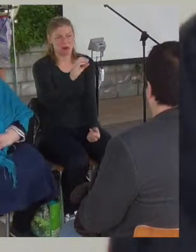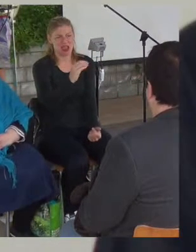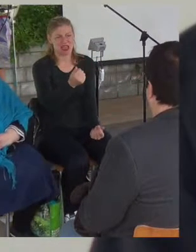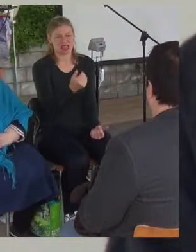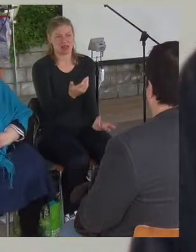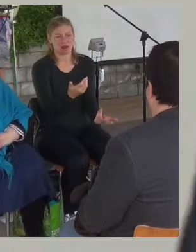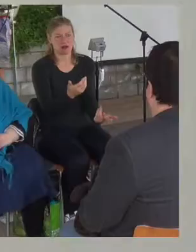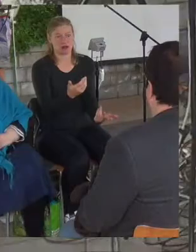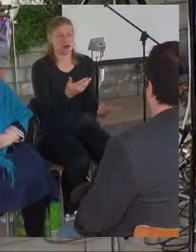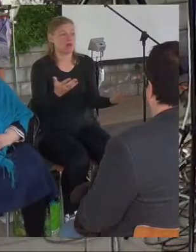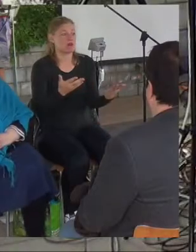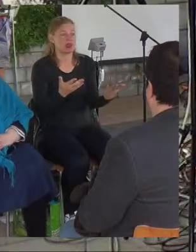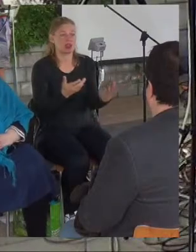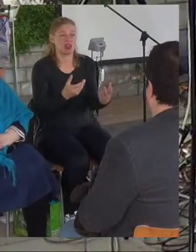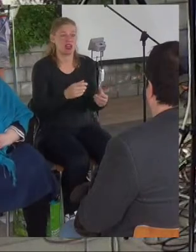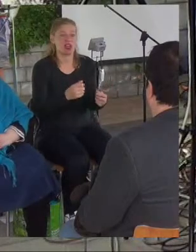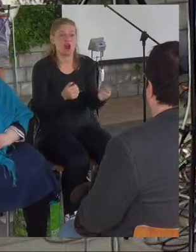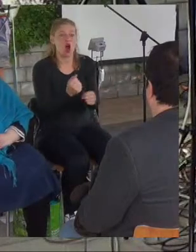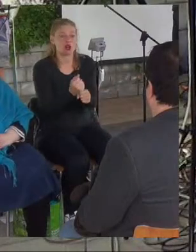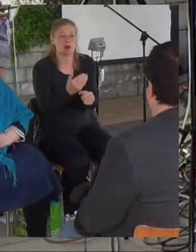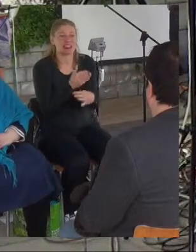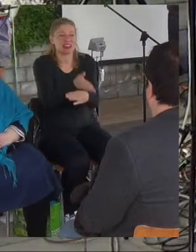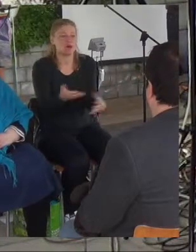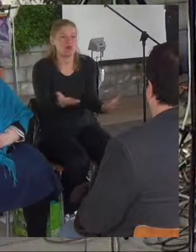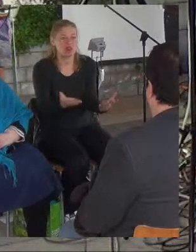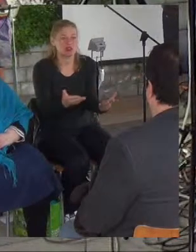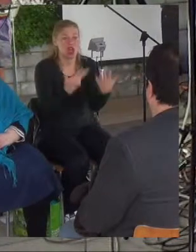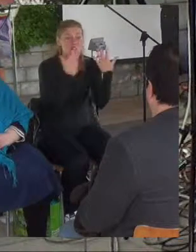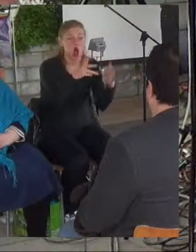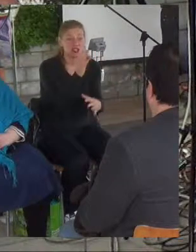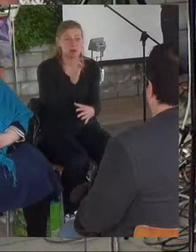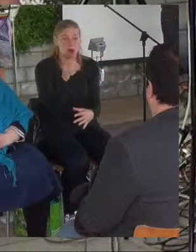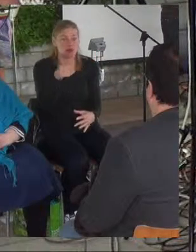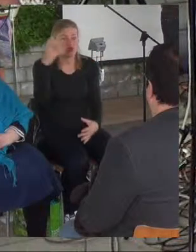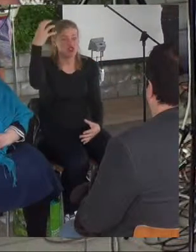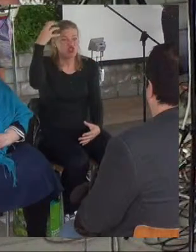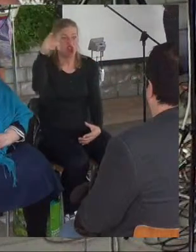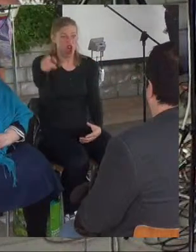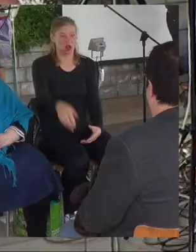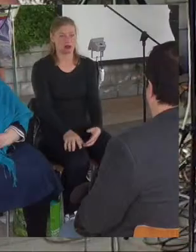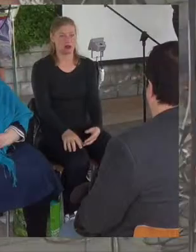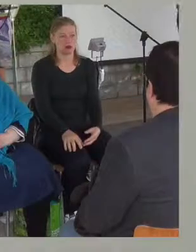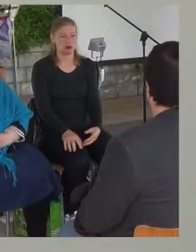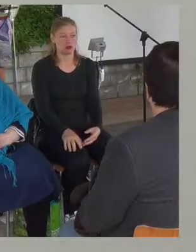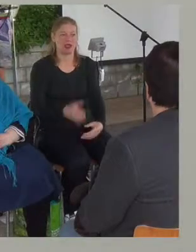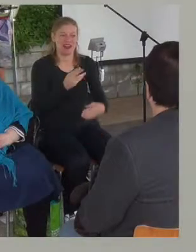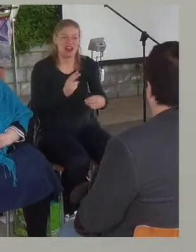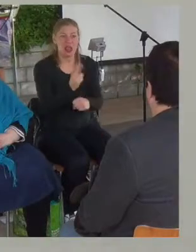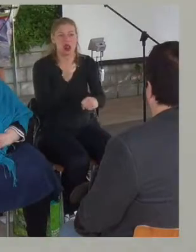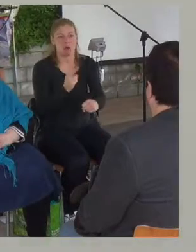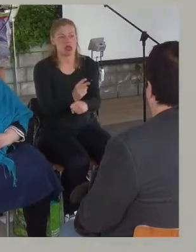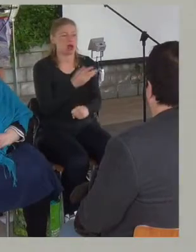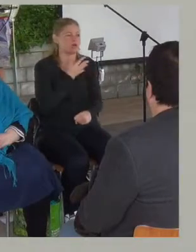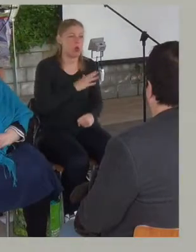Für wen gehen wir arbeiten? Zu 80% für den Staat. Reklamieren tun wir jeden Tag.